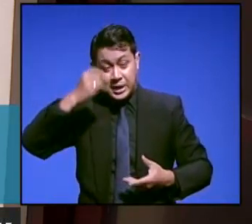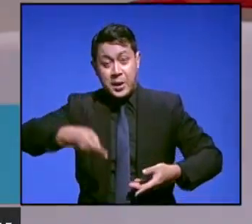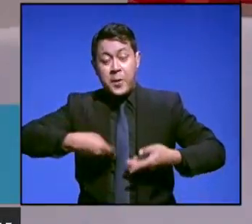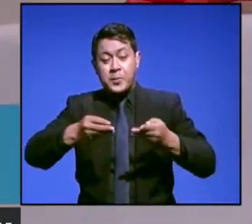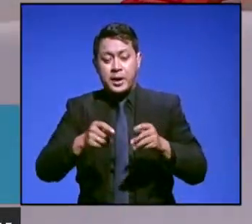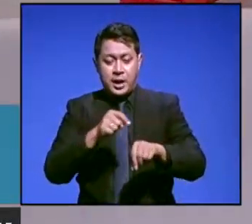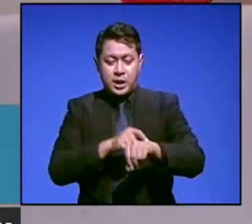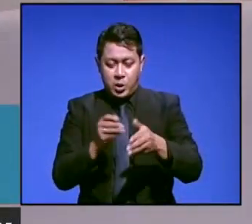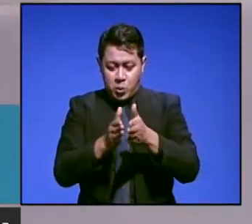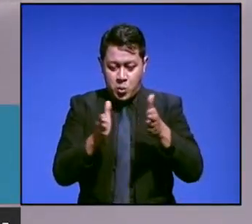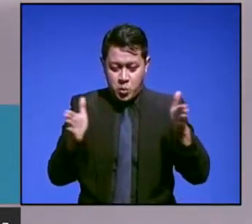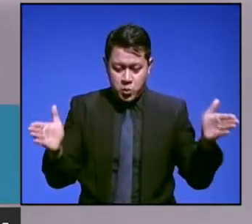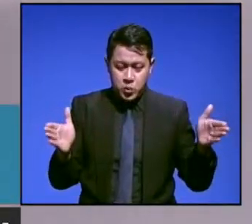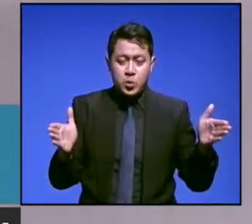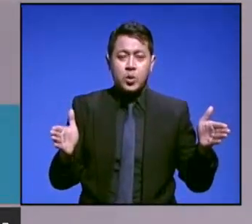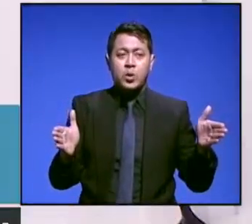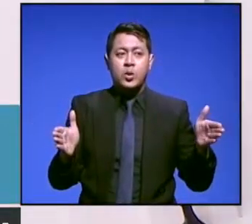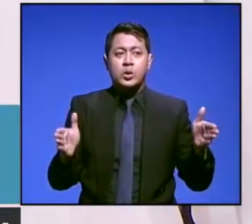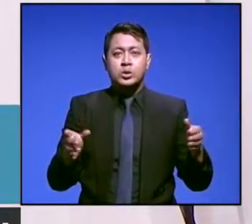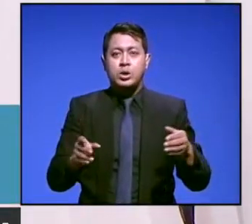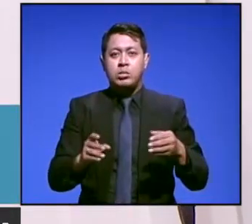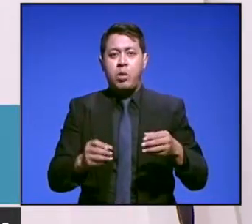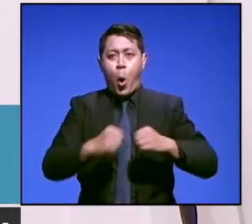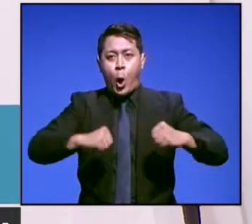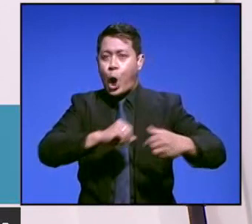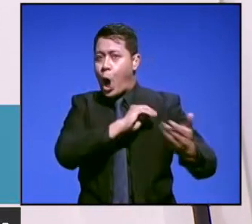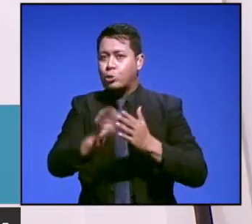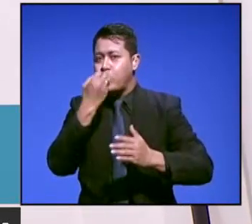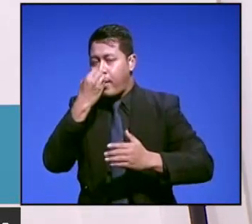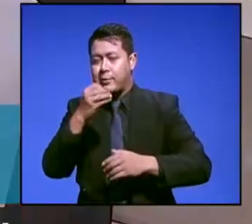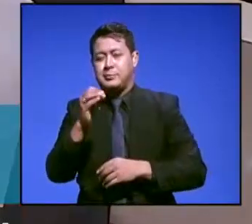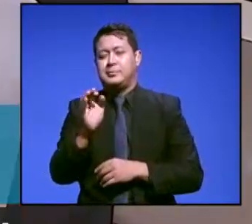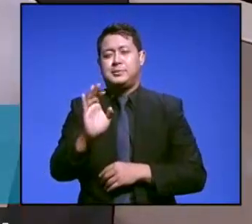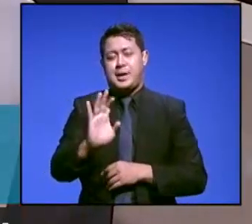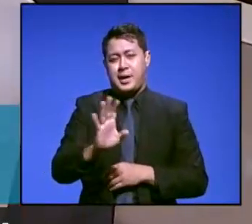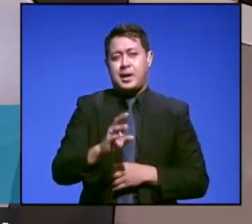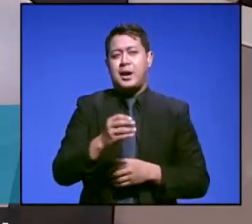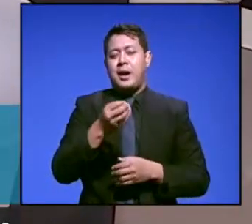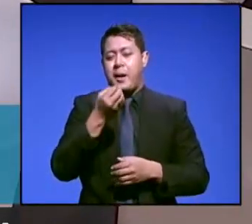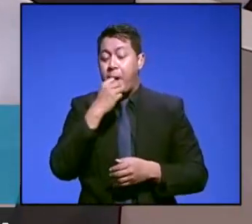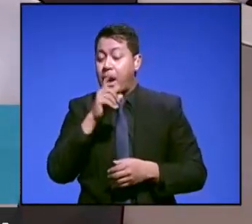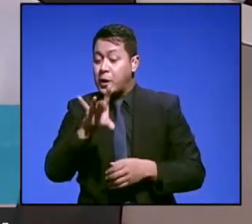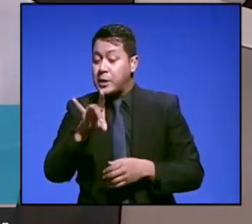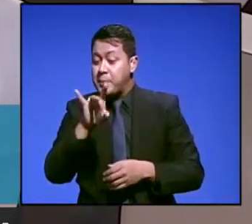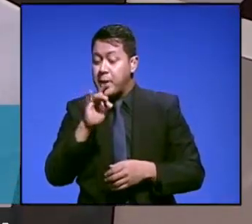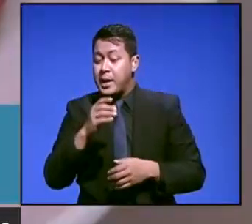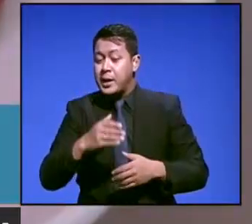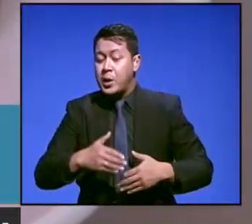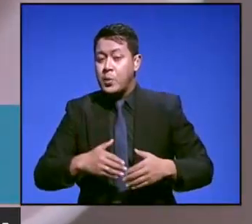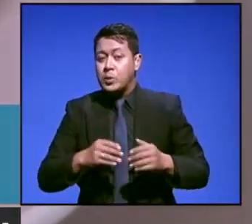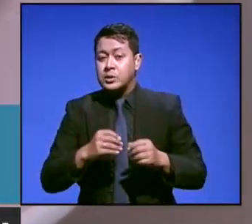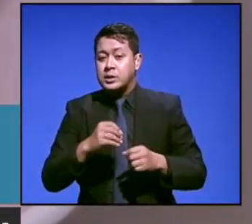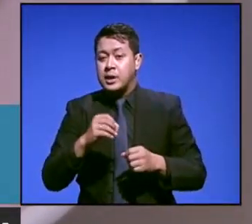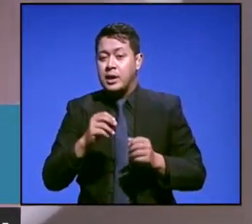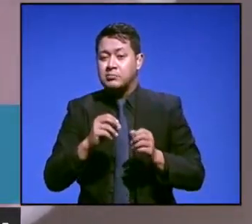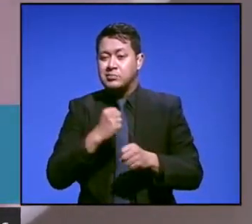jeda waktu untuk mengkonsumsi makanan setelah berolahraga. Makanan juga perlu dipilih yang memiliki nutrisi